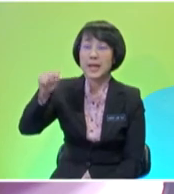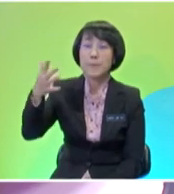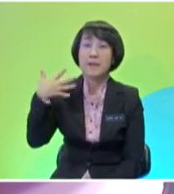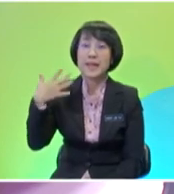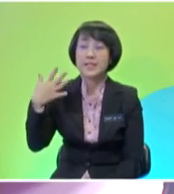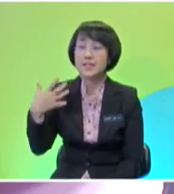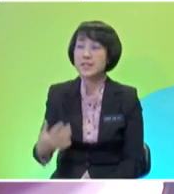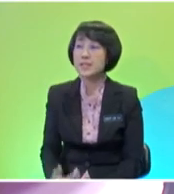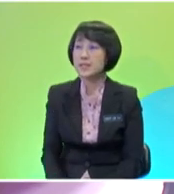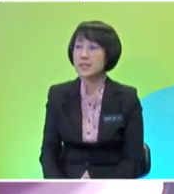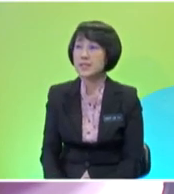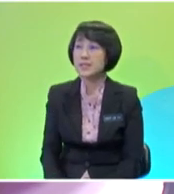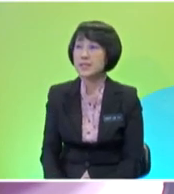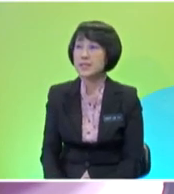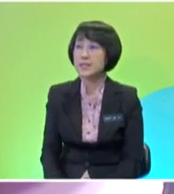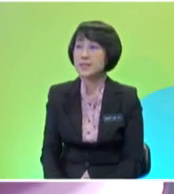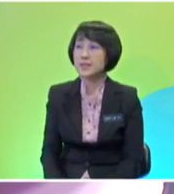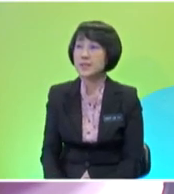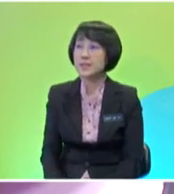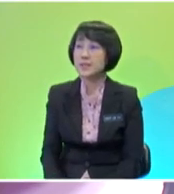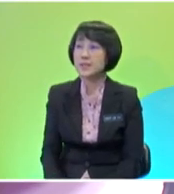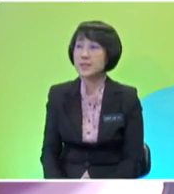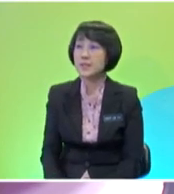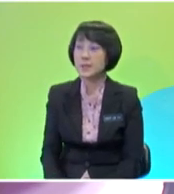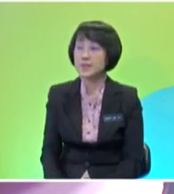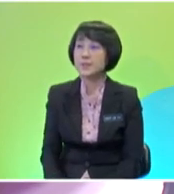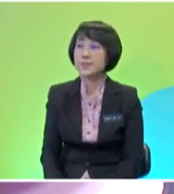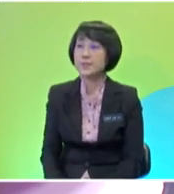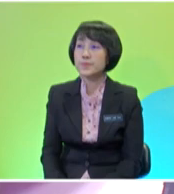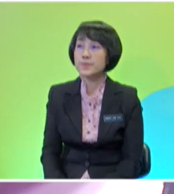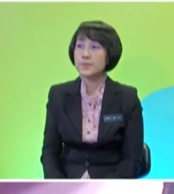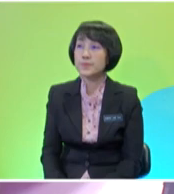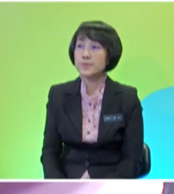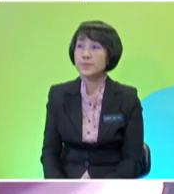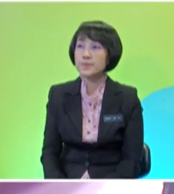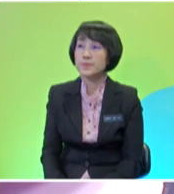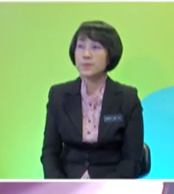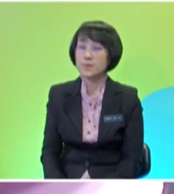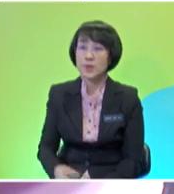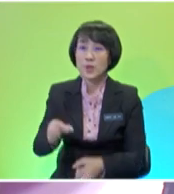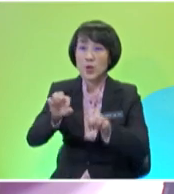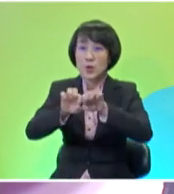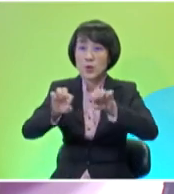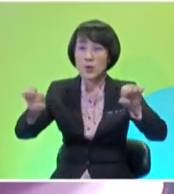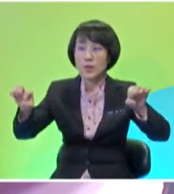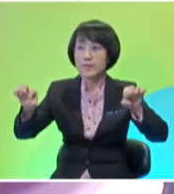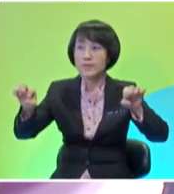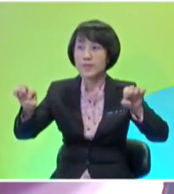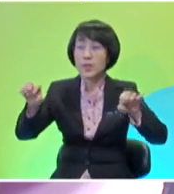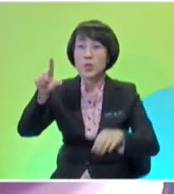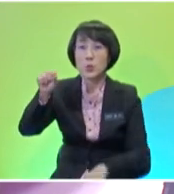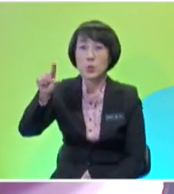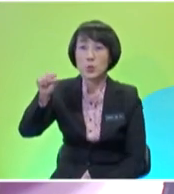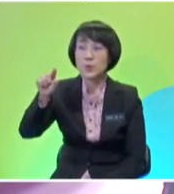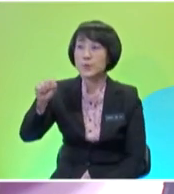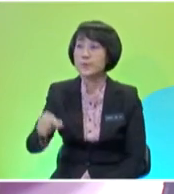okey, dia punya yang kita panggil glue selalu kan, murid-murid kan. Okey, ini ialah rod perekat panas. Jadi kita kena gunalah ini,